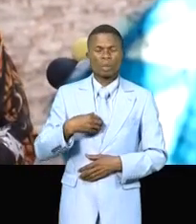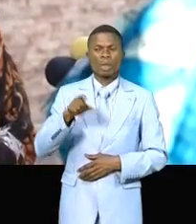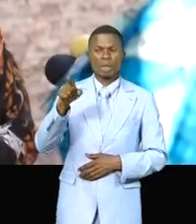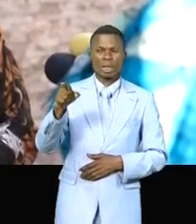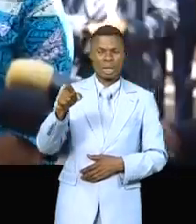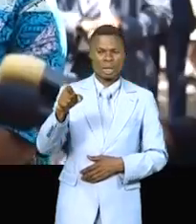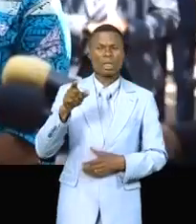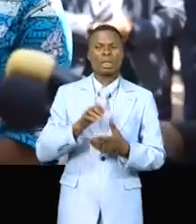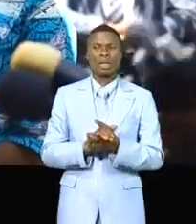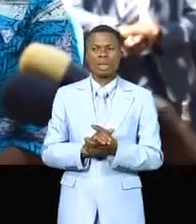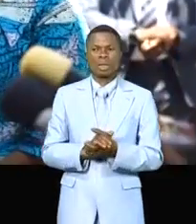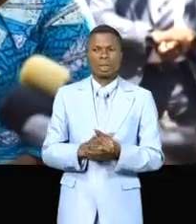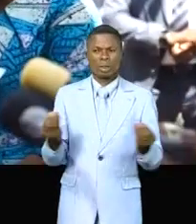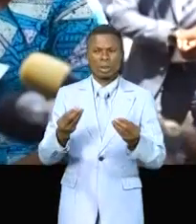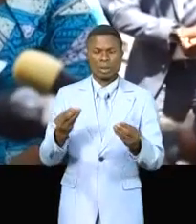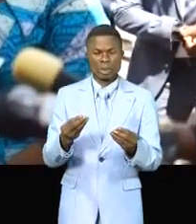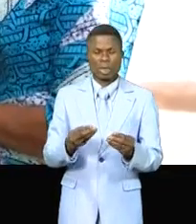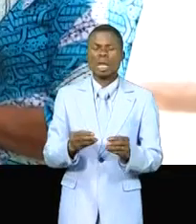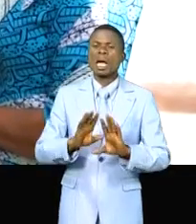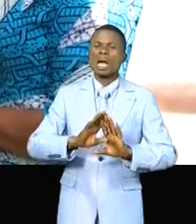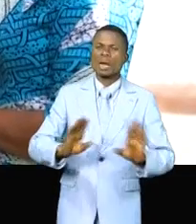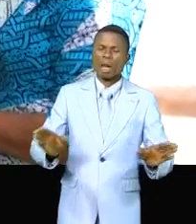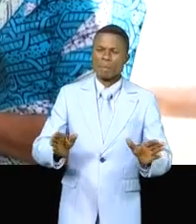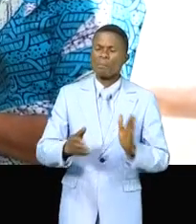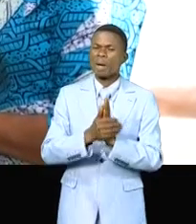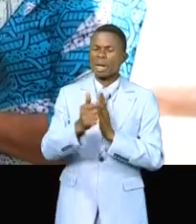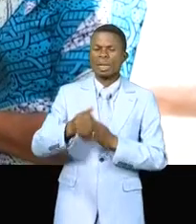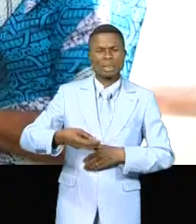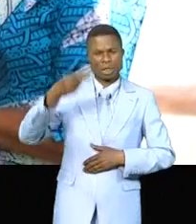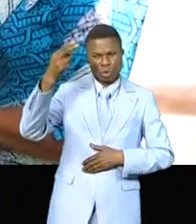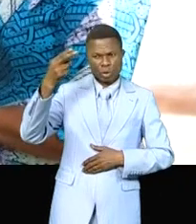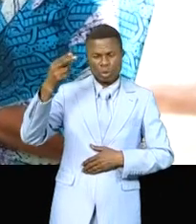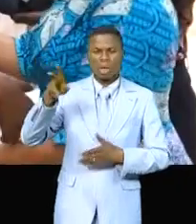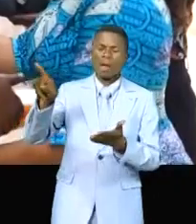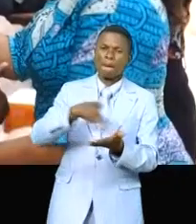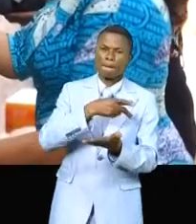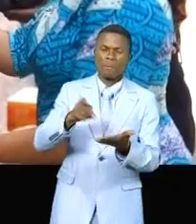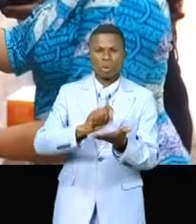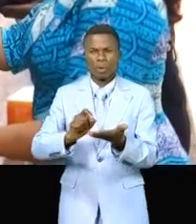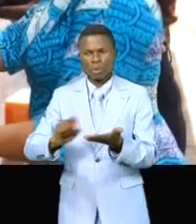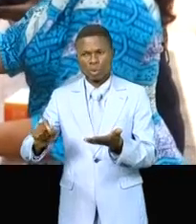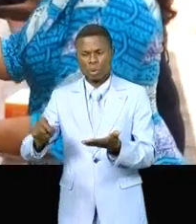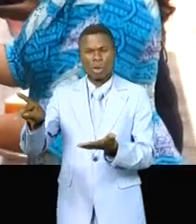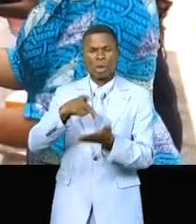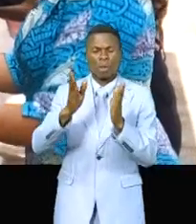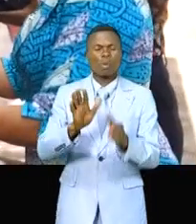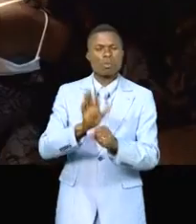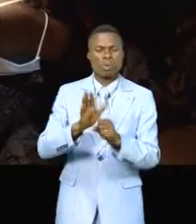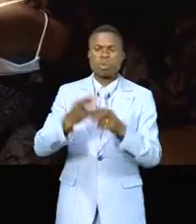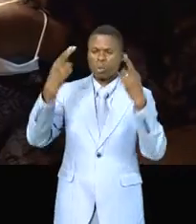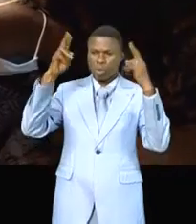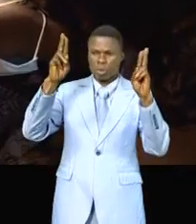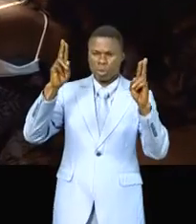Tolonde Mouya s'est pourtant démarquée dans ce que l'art offre de plus beau, la poésie. Poète et auteur à succès, cette